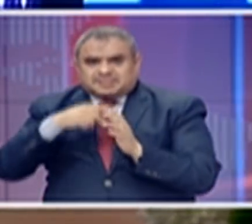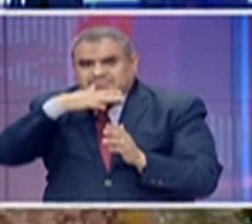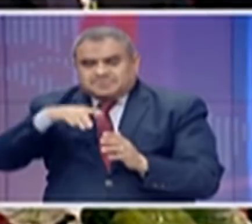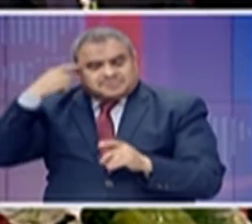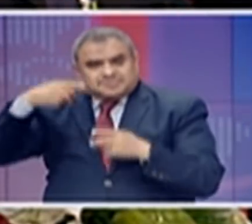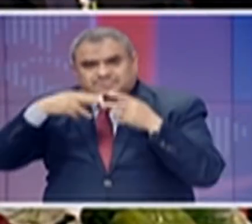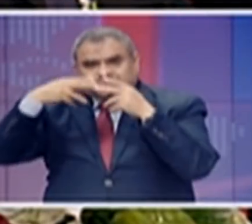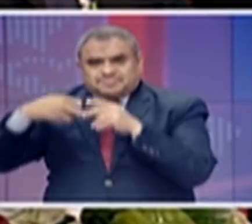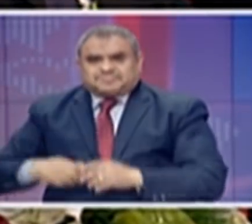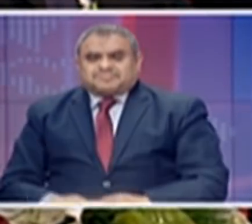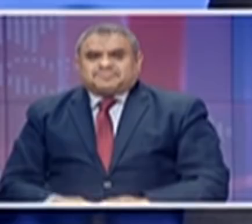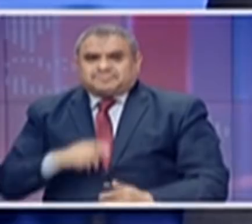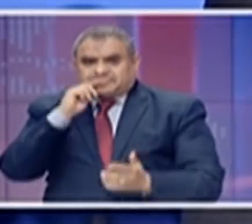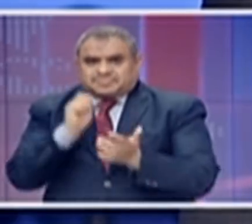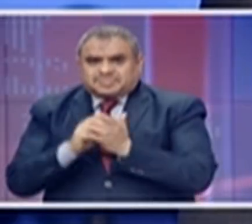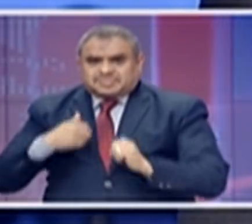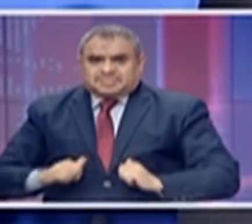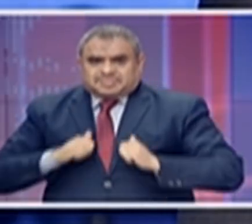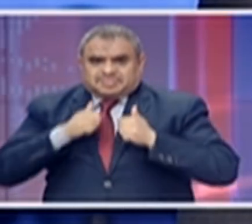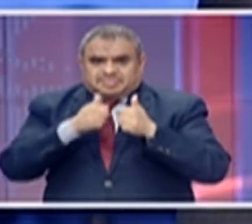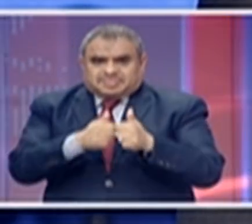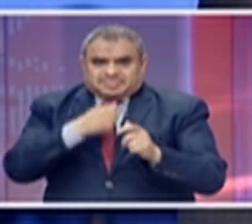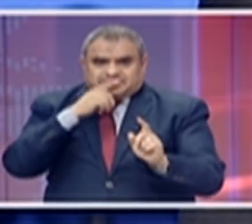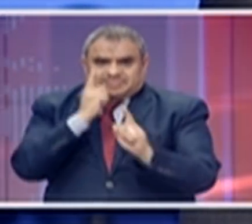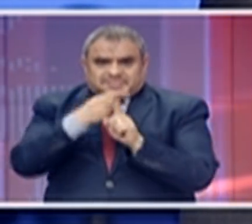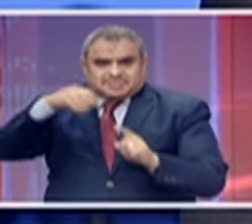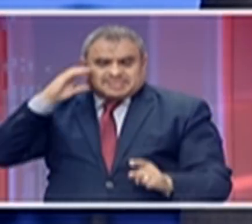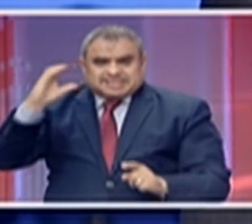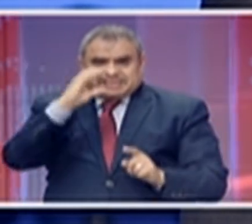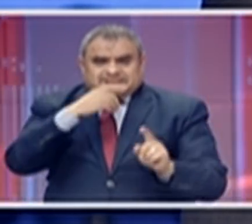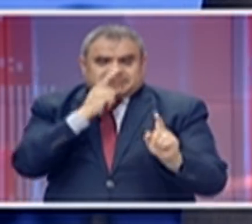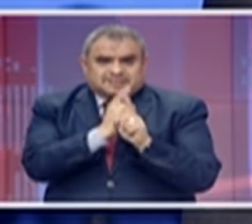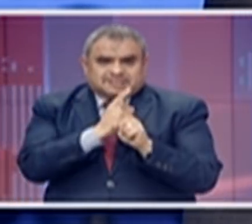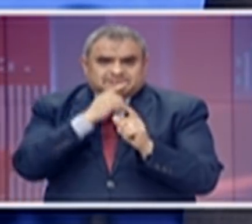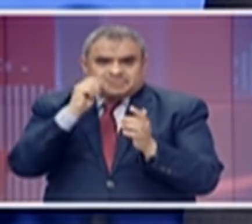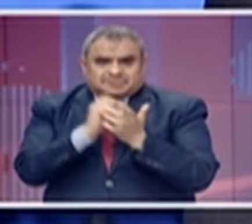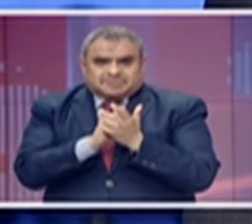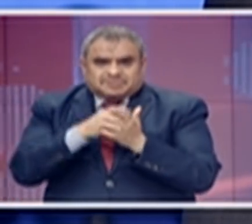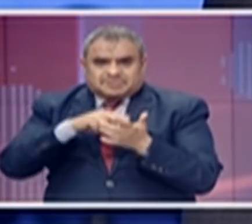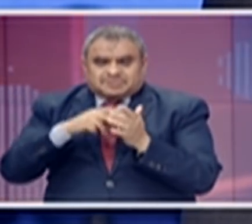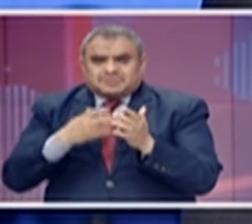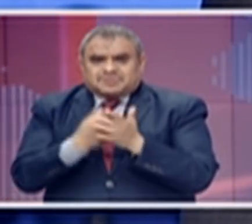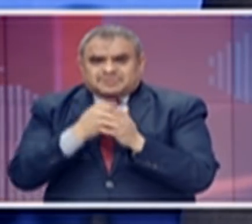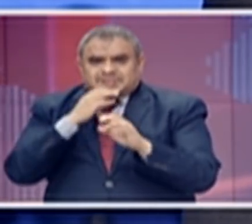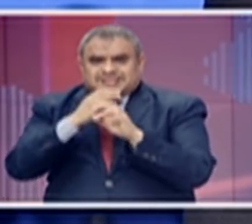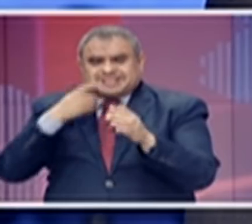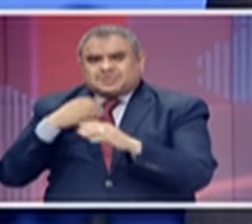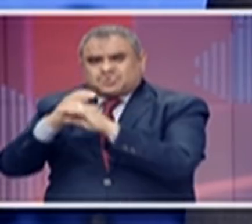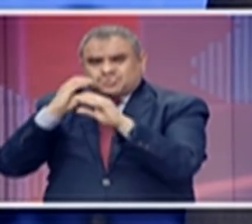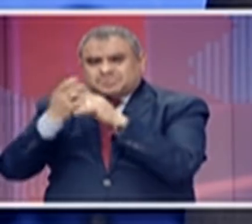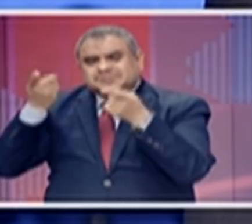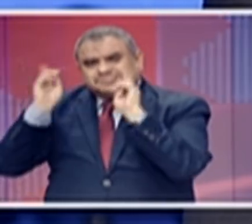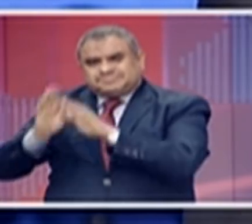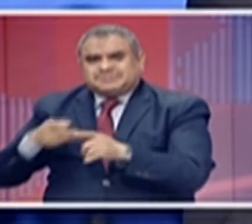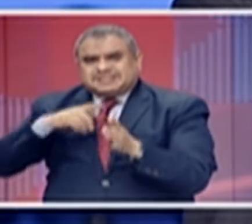حبيبي اتفضل. وانا جاي اقابل حضرتك يا ريس، فقلت بلاها مواصلات واركب تاكسي.